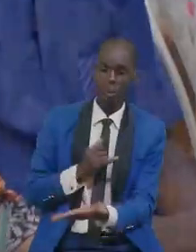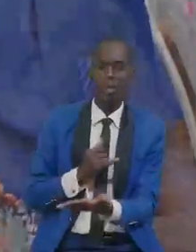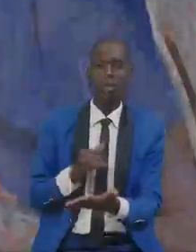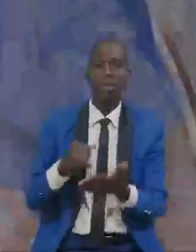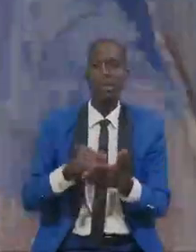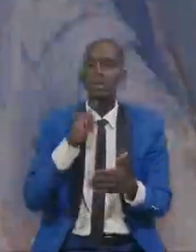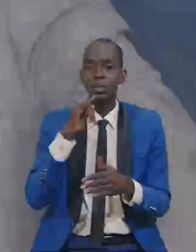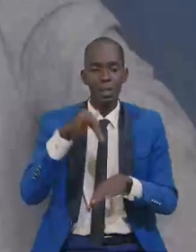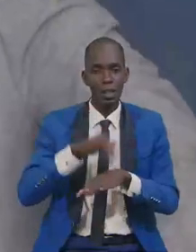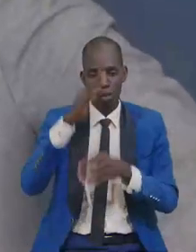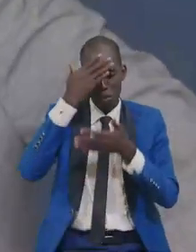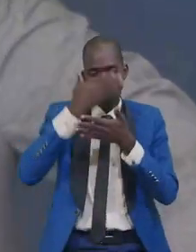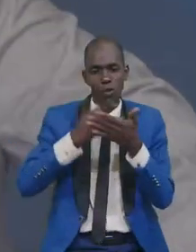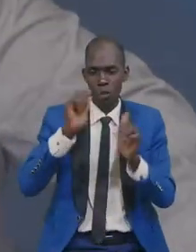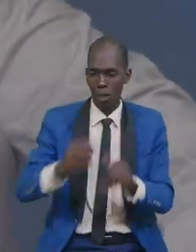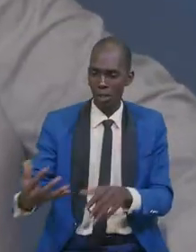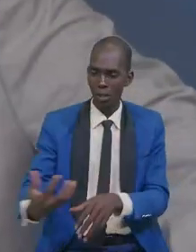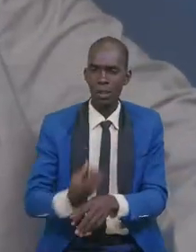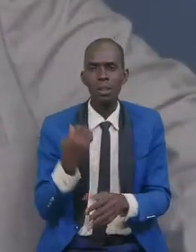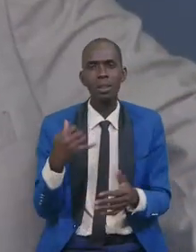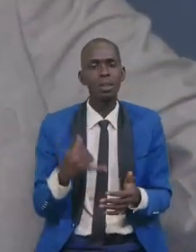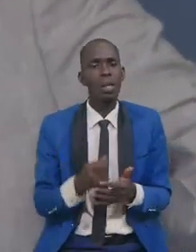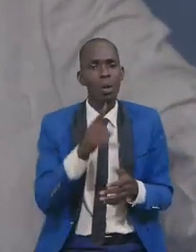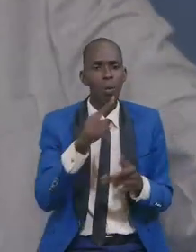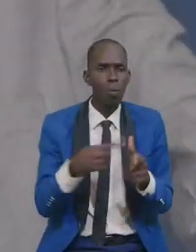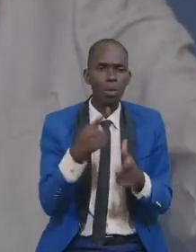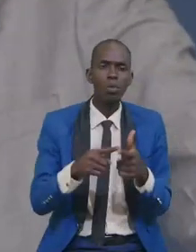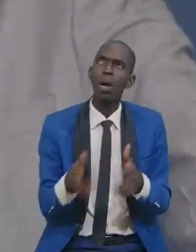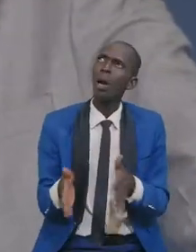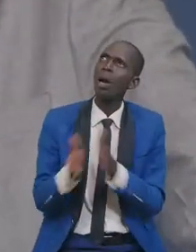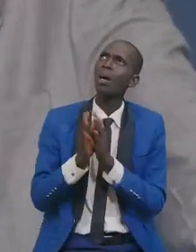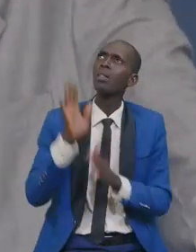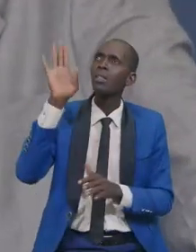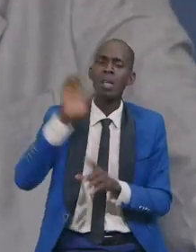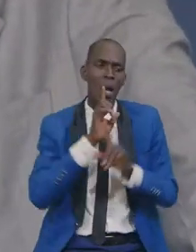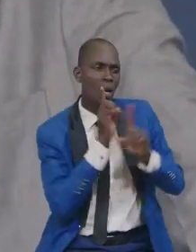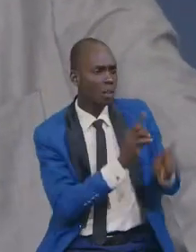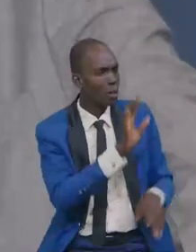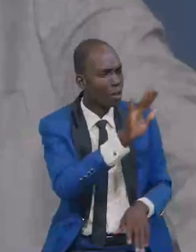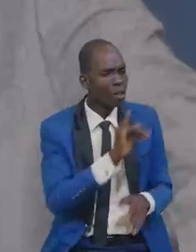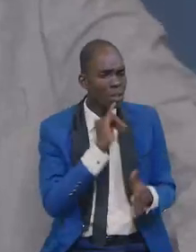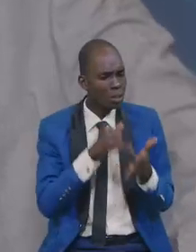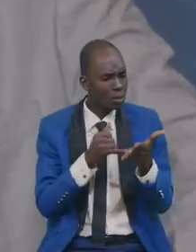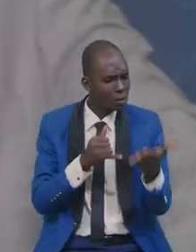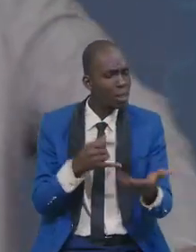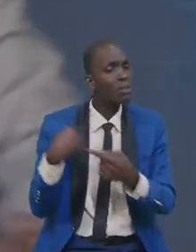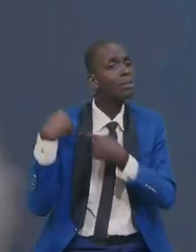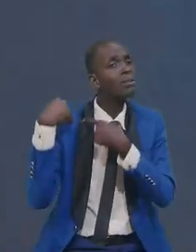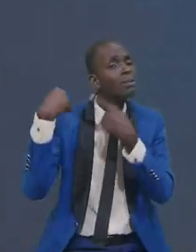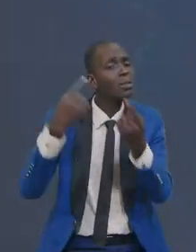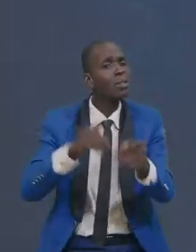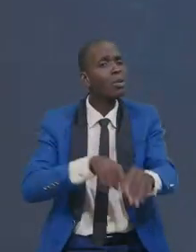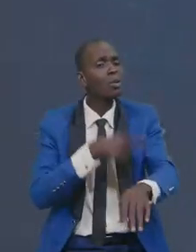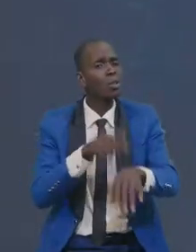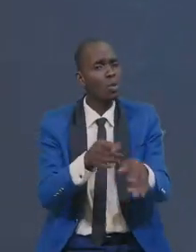ta disposition. C'est même à ta portée. Dès que tu demandes, mais c'est là. J'ai placé ça là